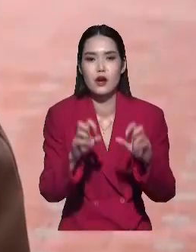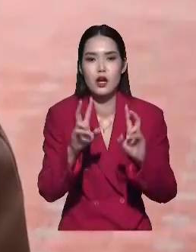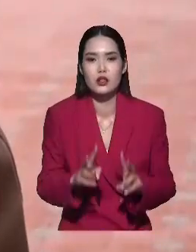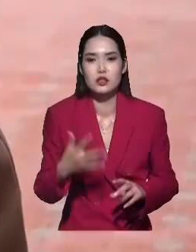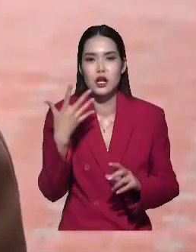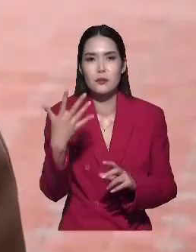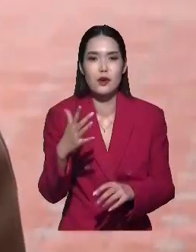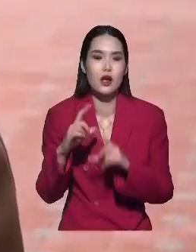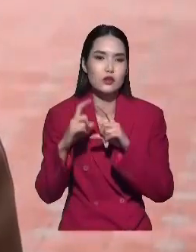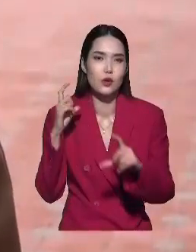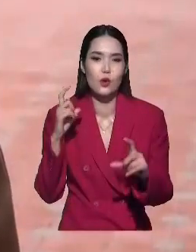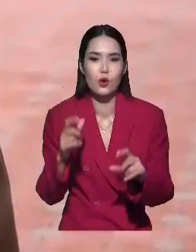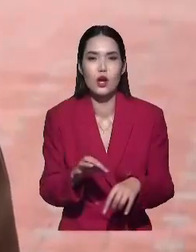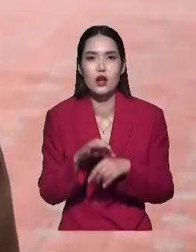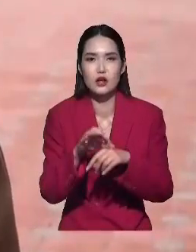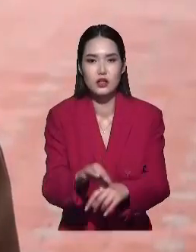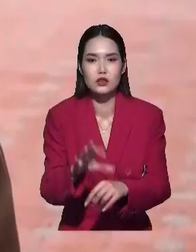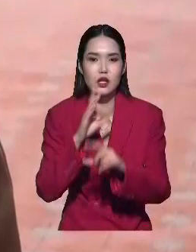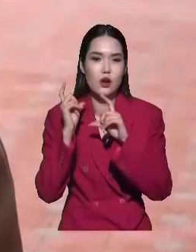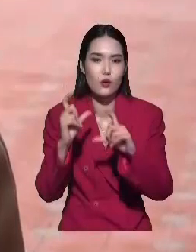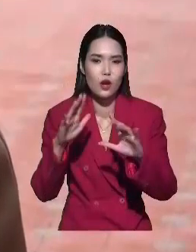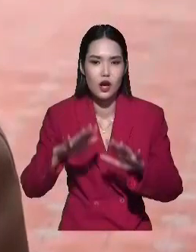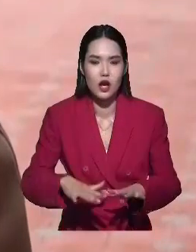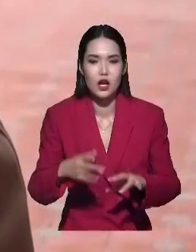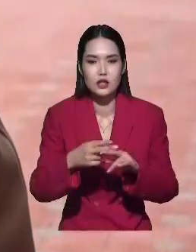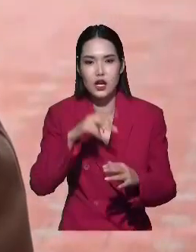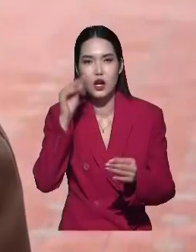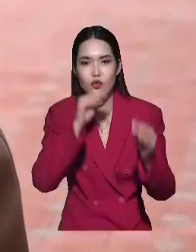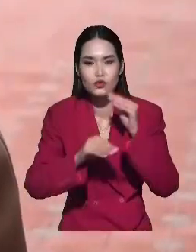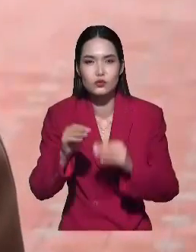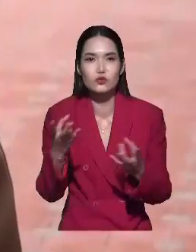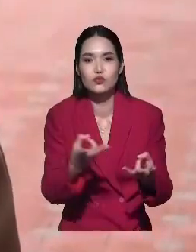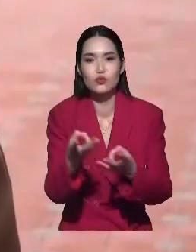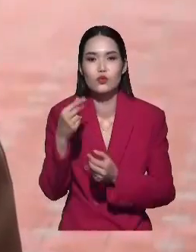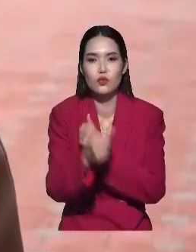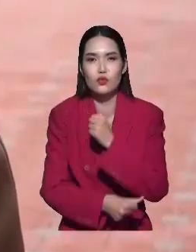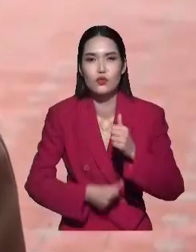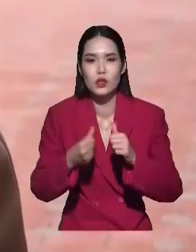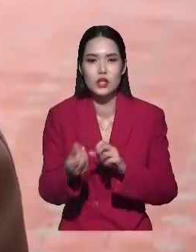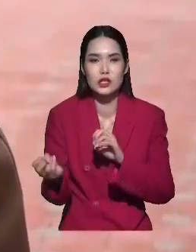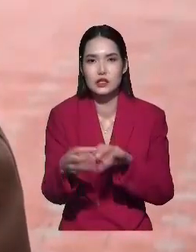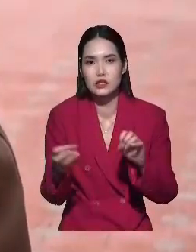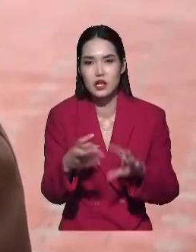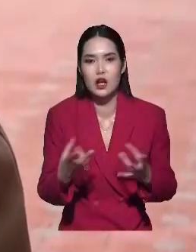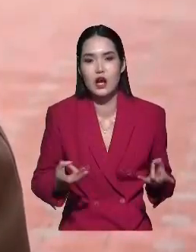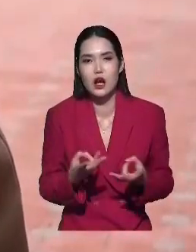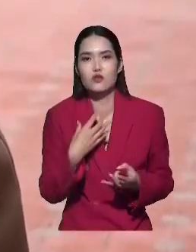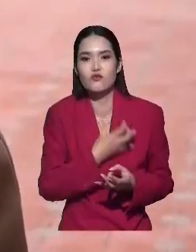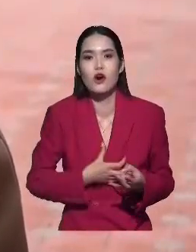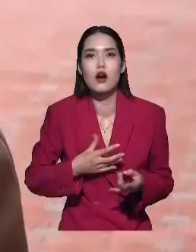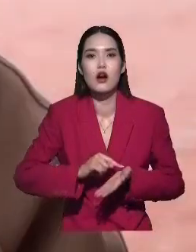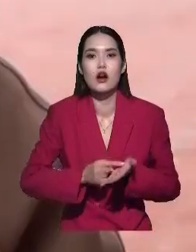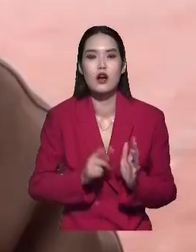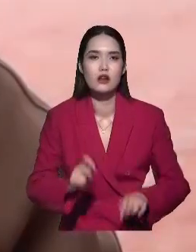пункт ашылған болатын. Сол пункттарға келіп түскен заттарды тиіп, жаңағы қажетті өңірлерге